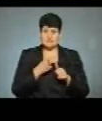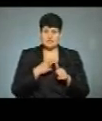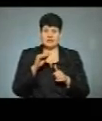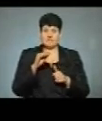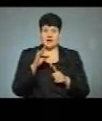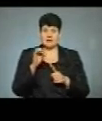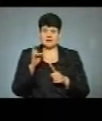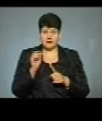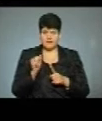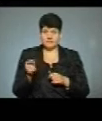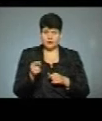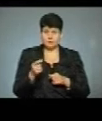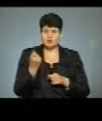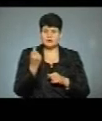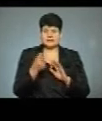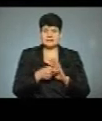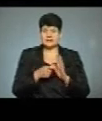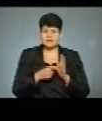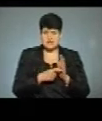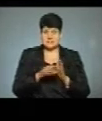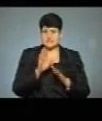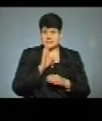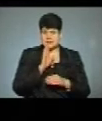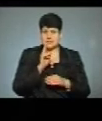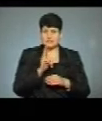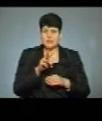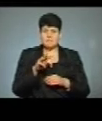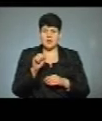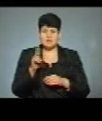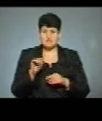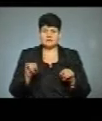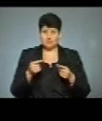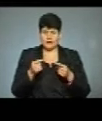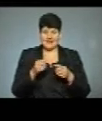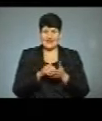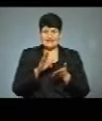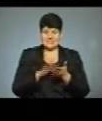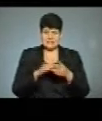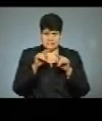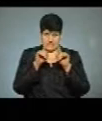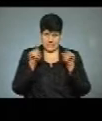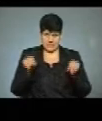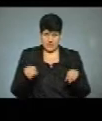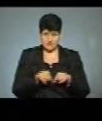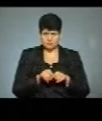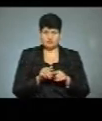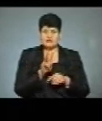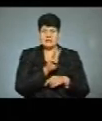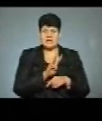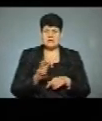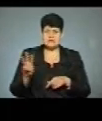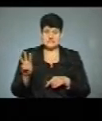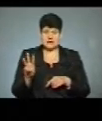у Тернополі. 11-класниця Катерина Масик створює реєстраційну карту на сайті Українського центру